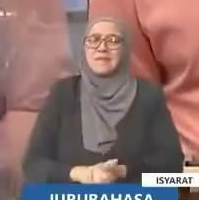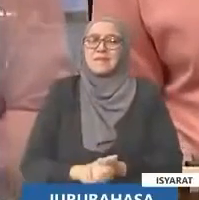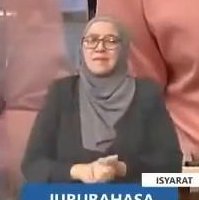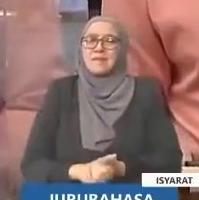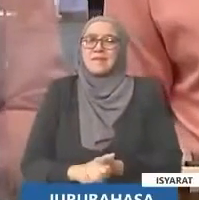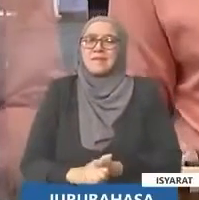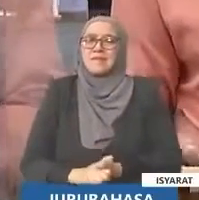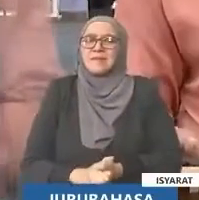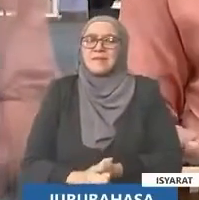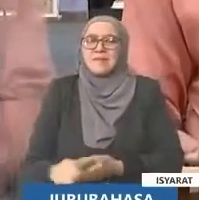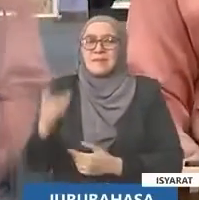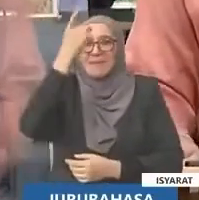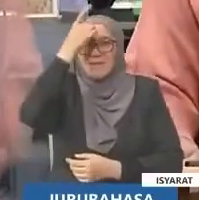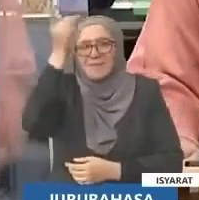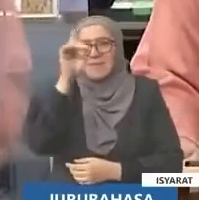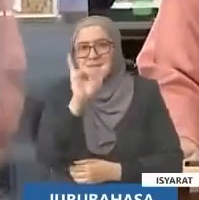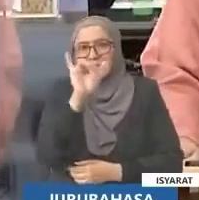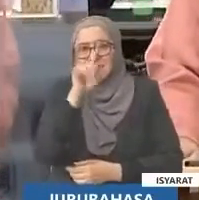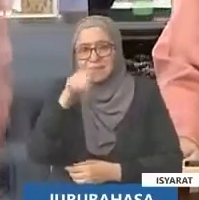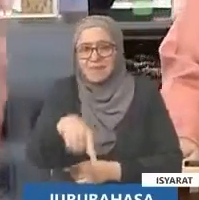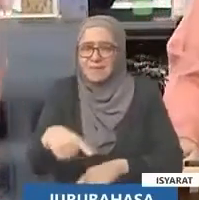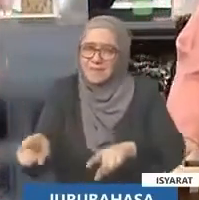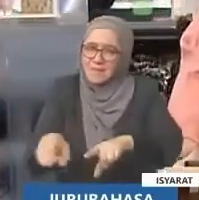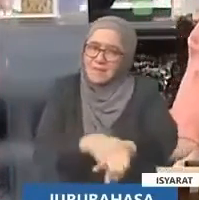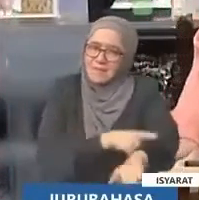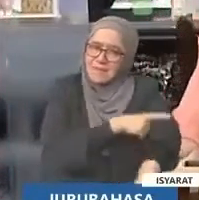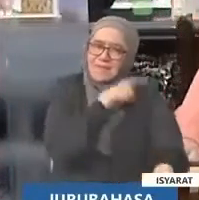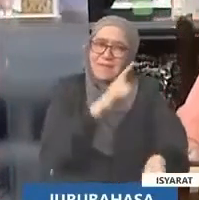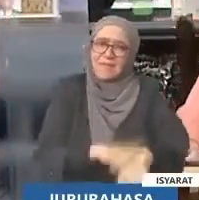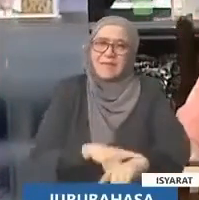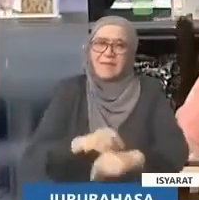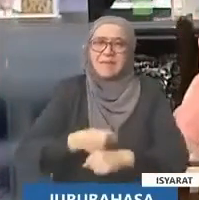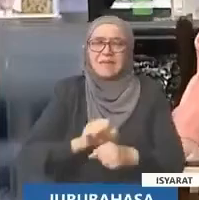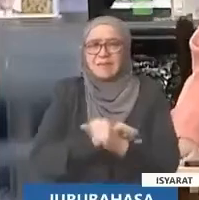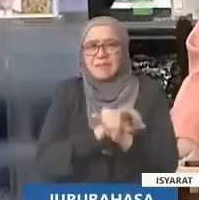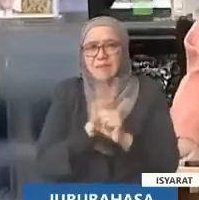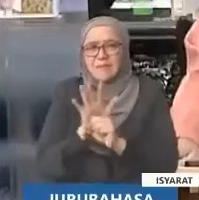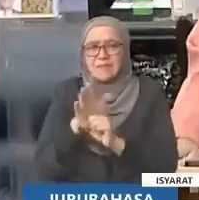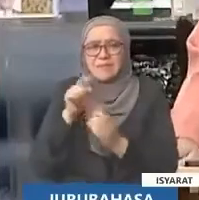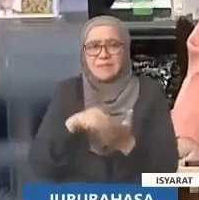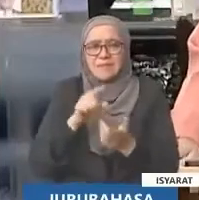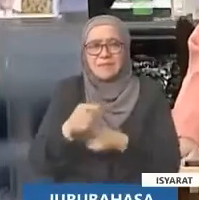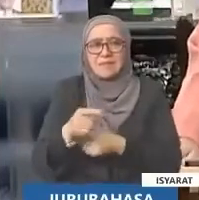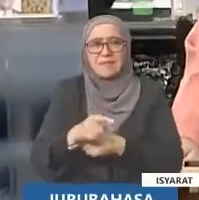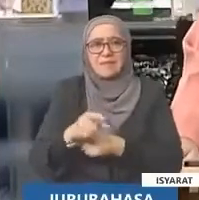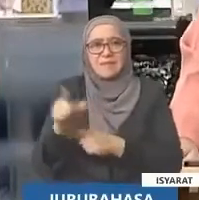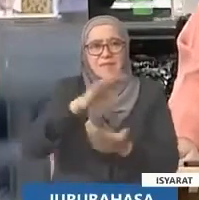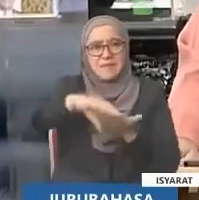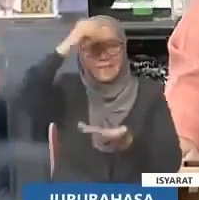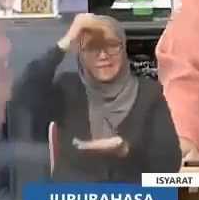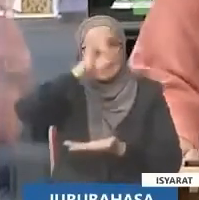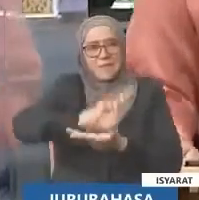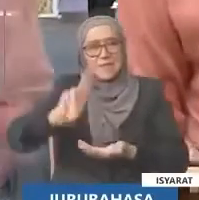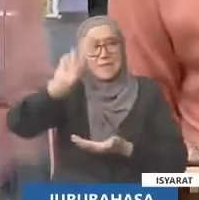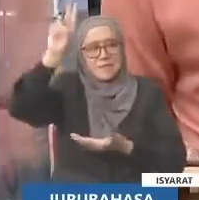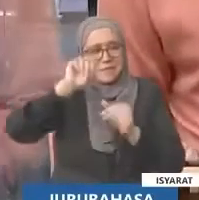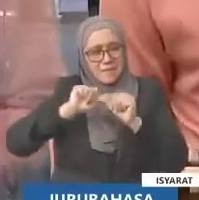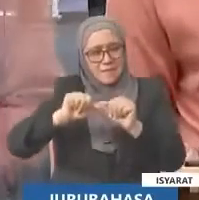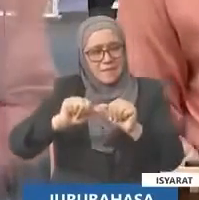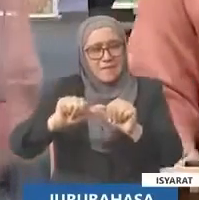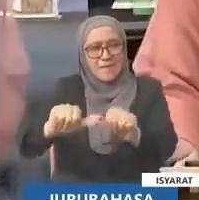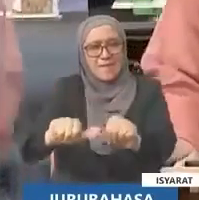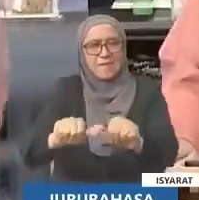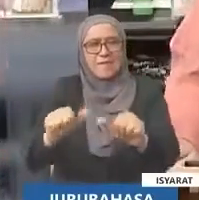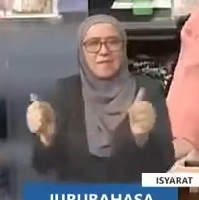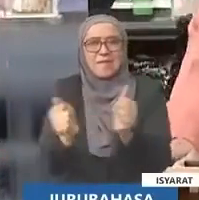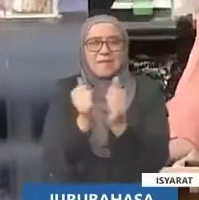Datuk Yang di-Pertua, sepanjang tempoh pandemik, mahasiswa tetap meneruskan pengajian mereka dalam norma yang baru. Bagi pelajar yang kurang